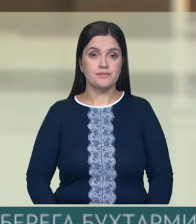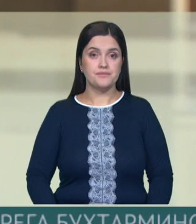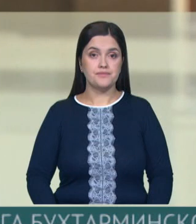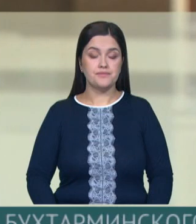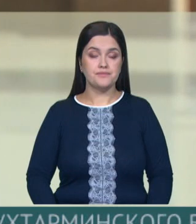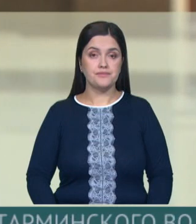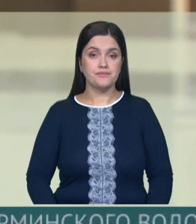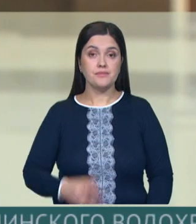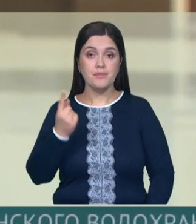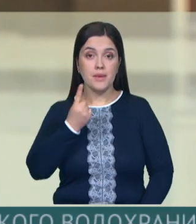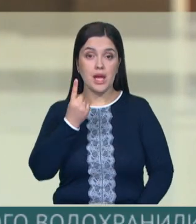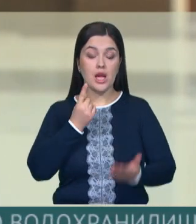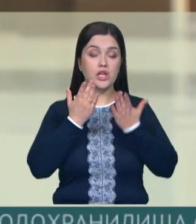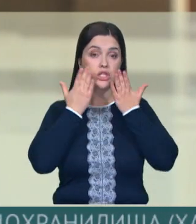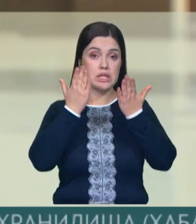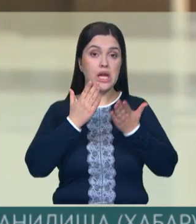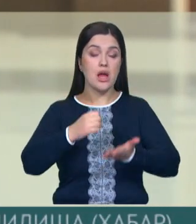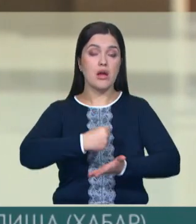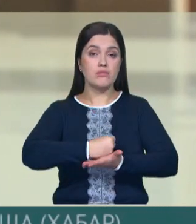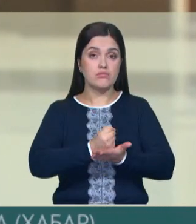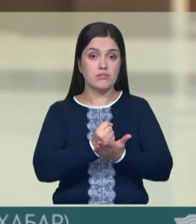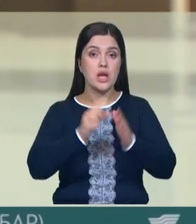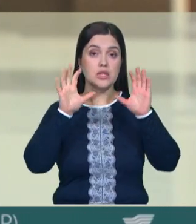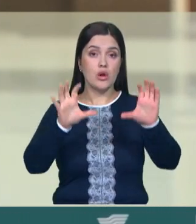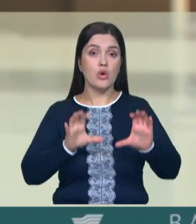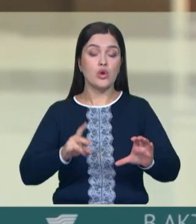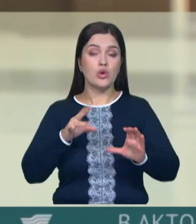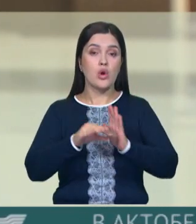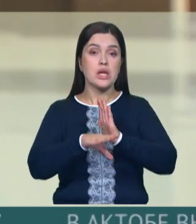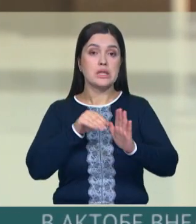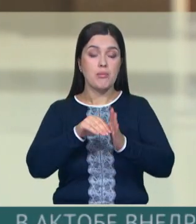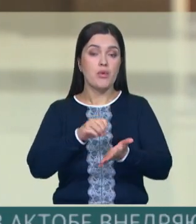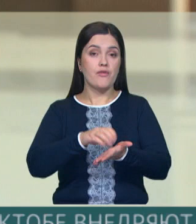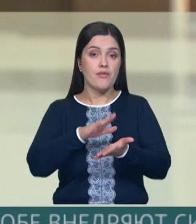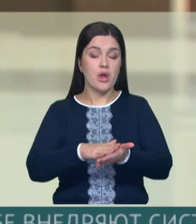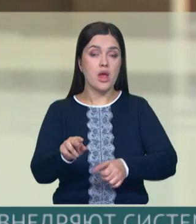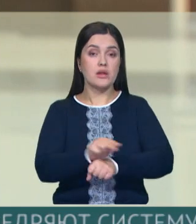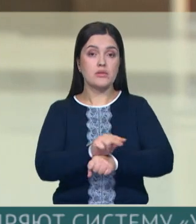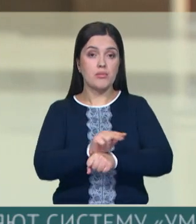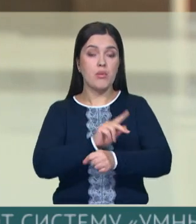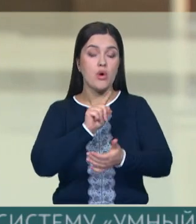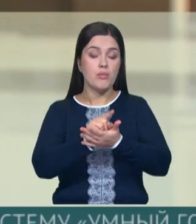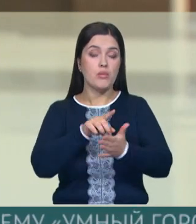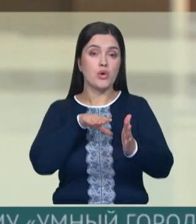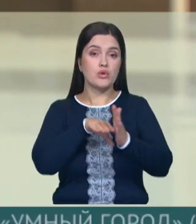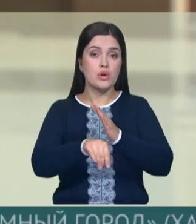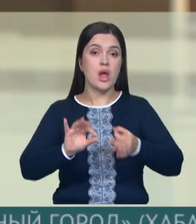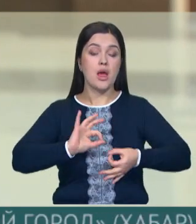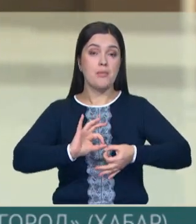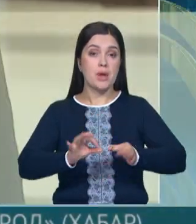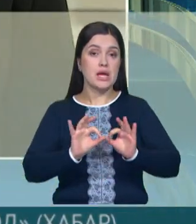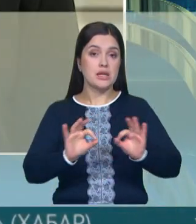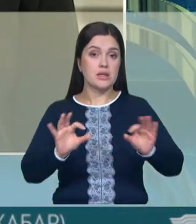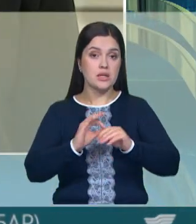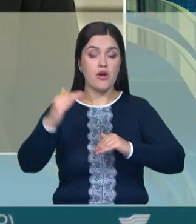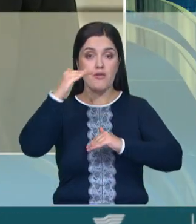В первом чтении законопроект одобрили, но депутаты внесли свои предложения и поправки, которые должны быть учтены. Ну а подробности я расскажу в